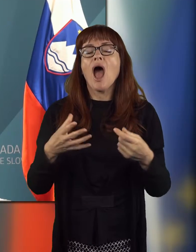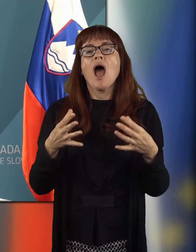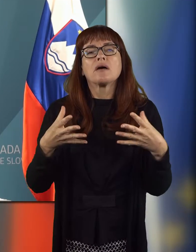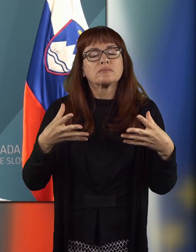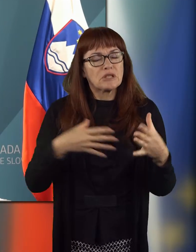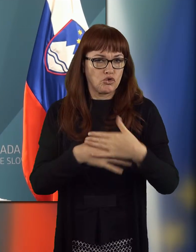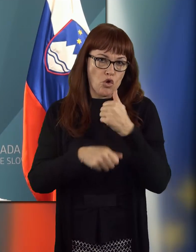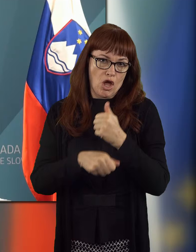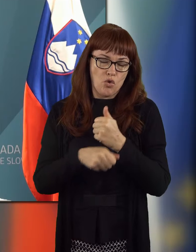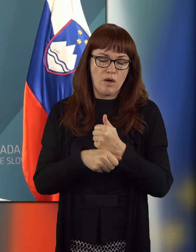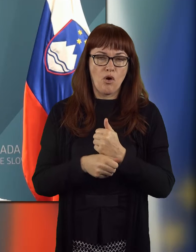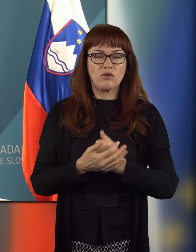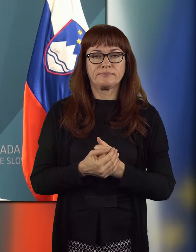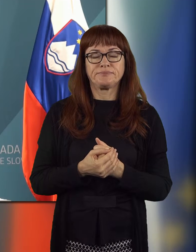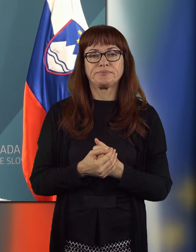tvorno sodelujemo.